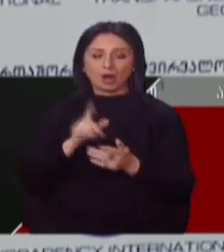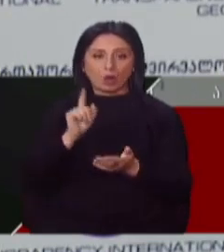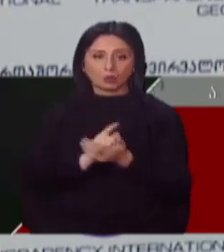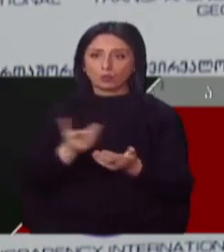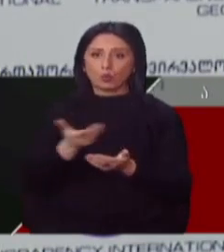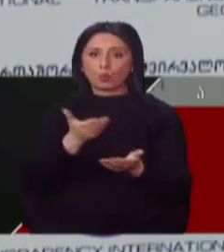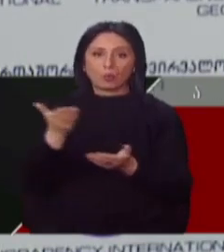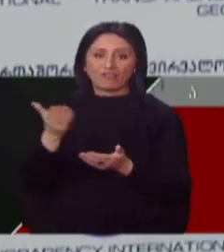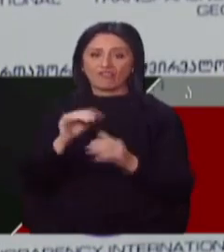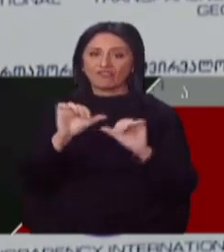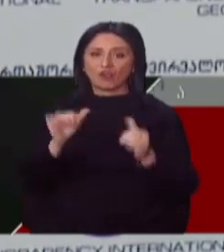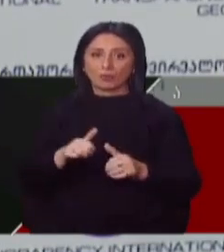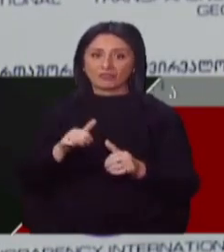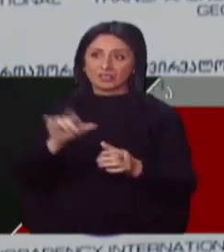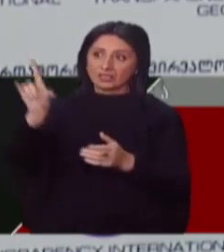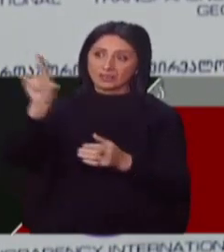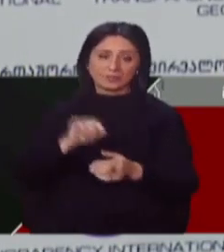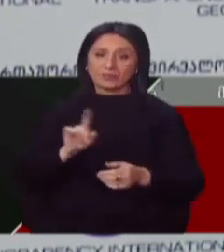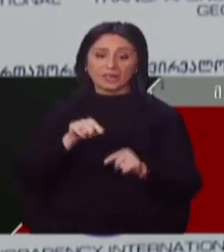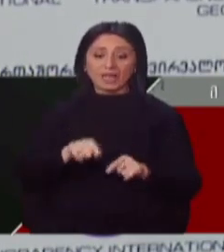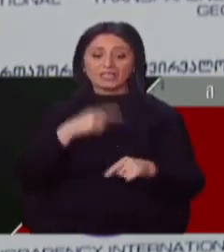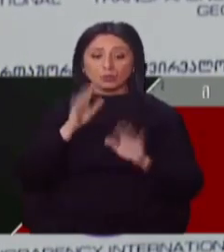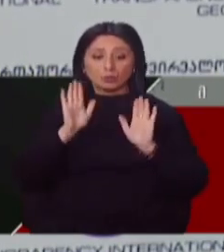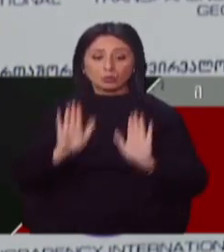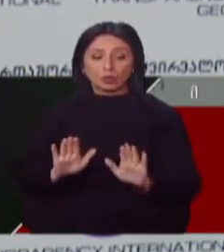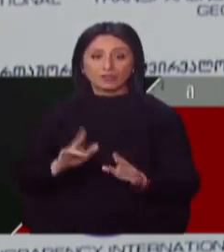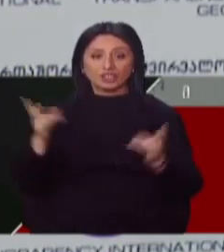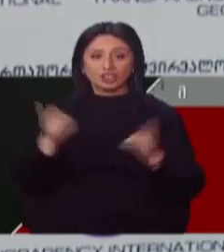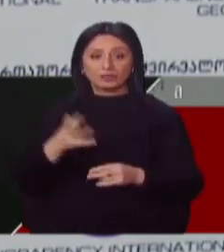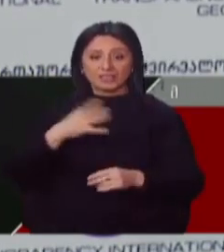აუცილებლად რომელიმე ფორმის გადმოღებაზე, აქ არის საუბარი იმაზე, რა ჭირდება საქართველოს.